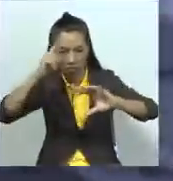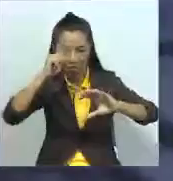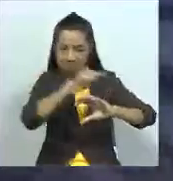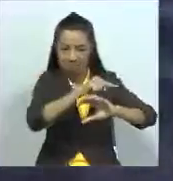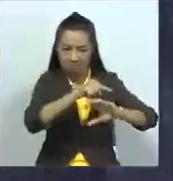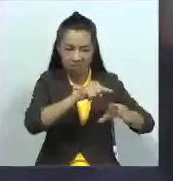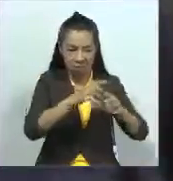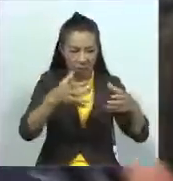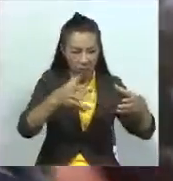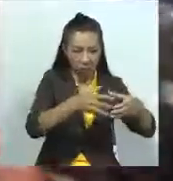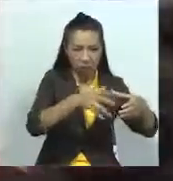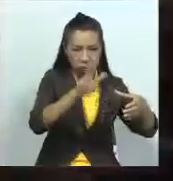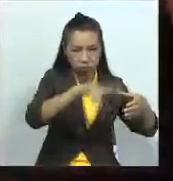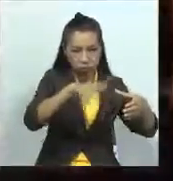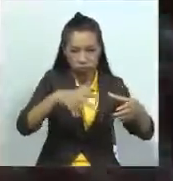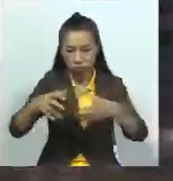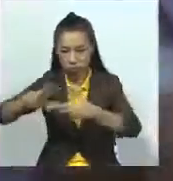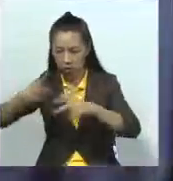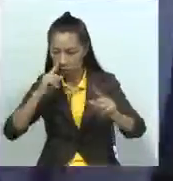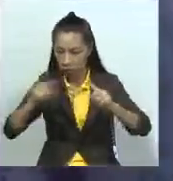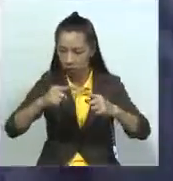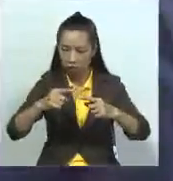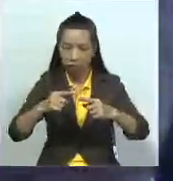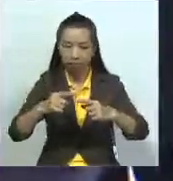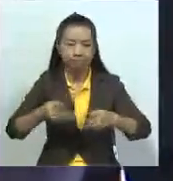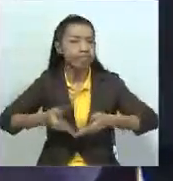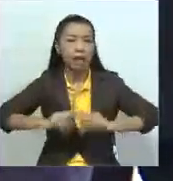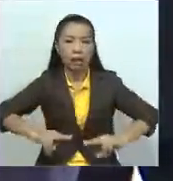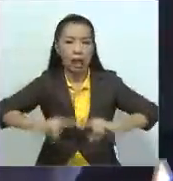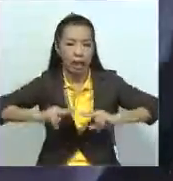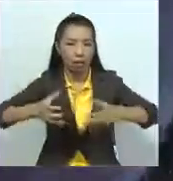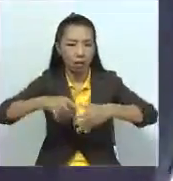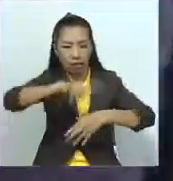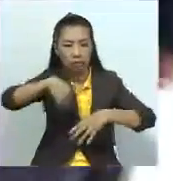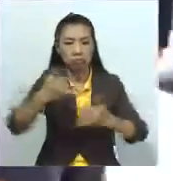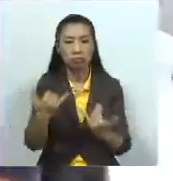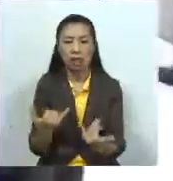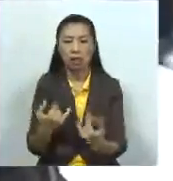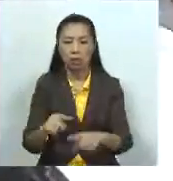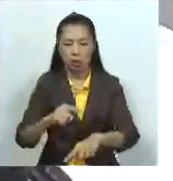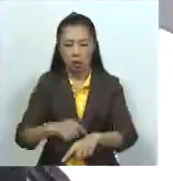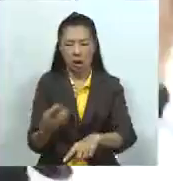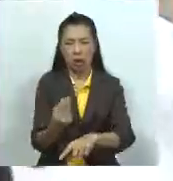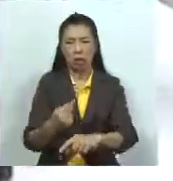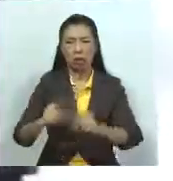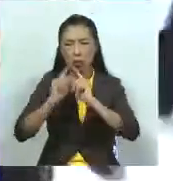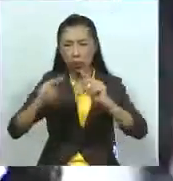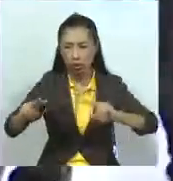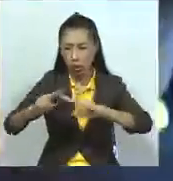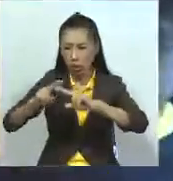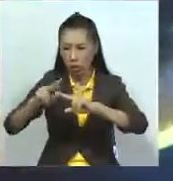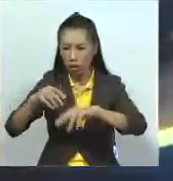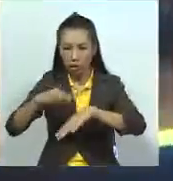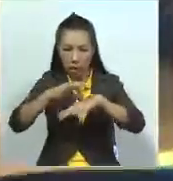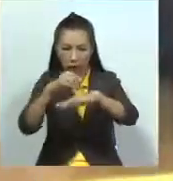ว่าขณะนี้ยังเร็วเกินไปที่จะพูดเรื่องการจัดสรรตำแหน่งรัฐมนตรียังพอมีเวลาเนื่องจากต้องเข้าสู่กระบวนการเลือกประ